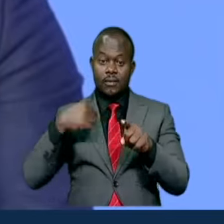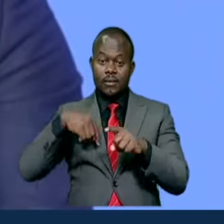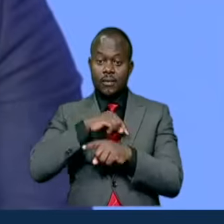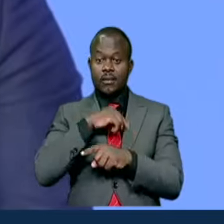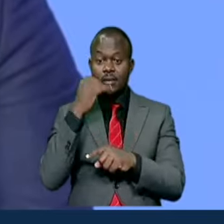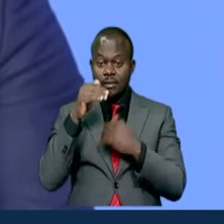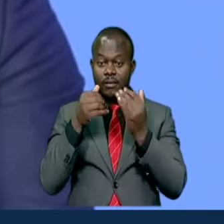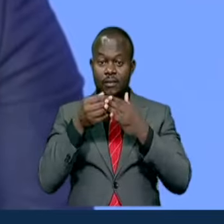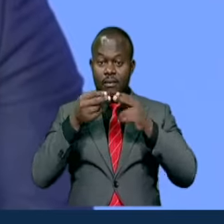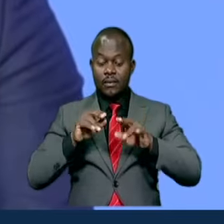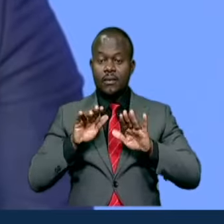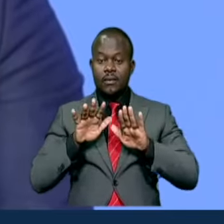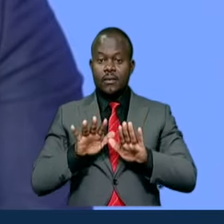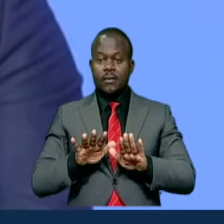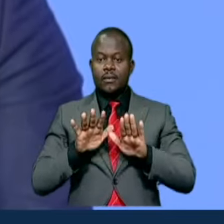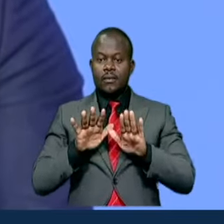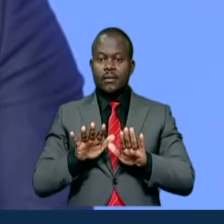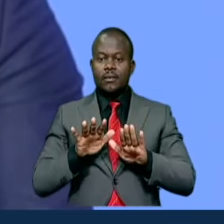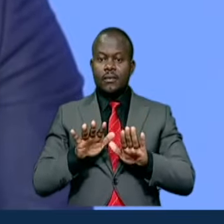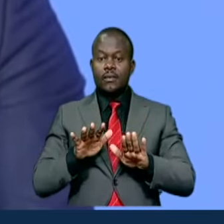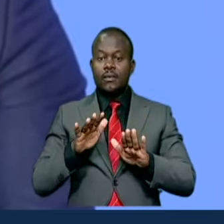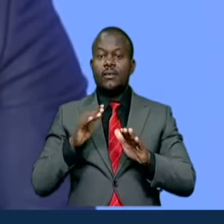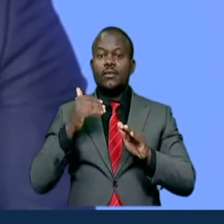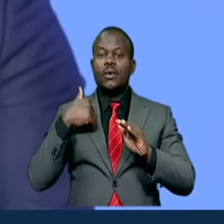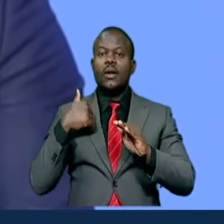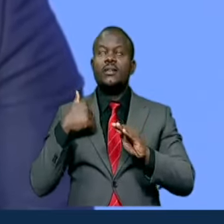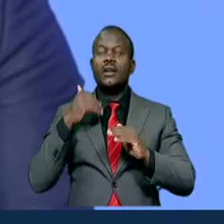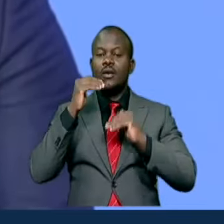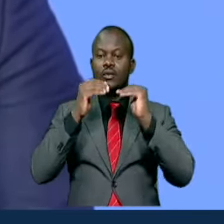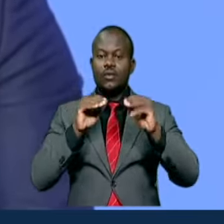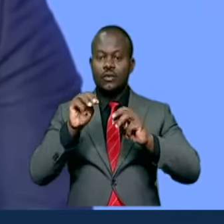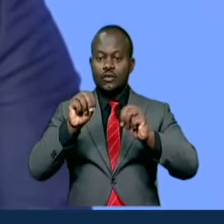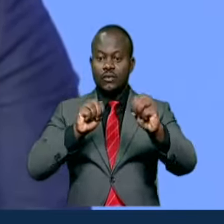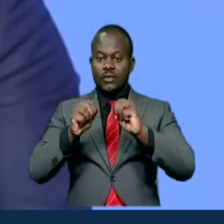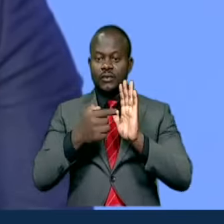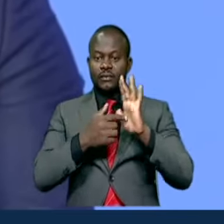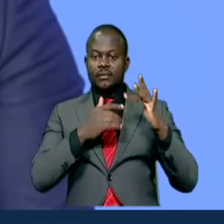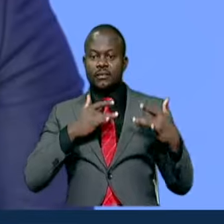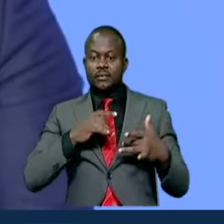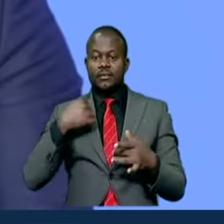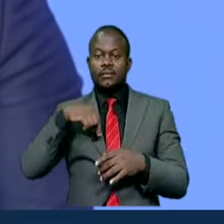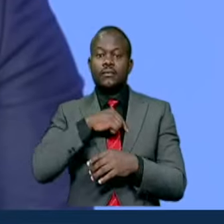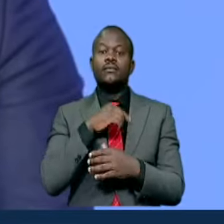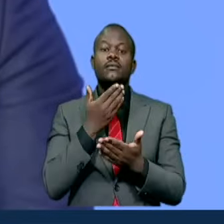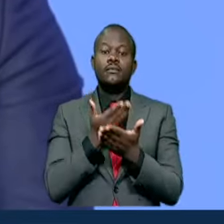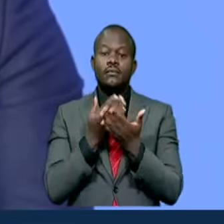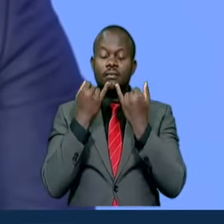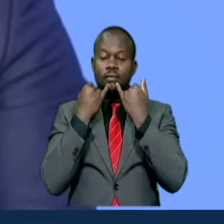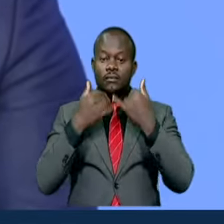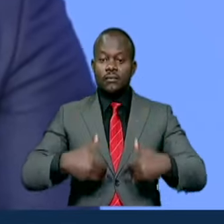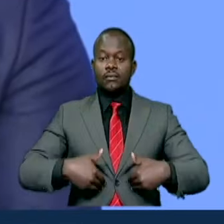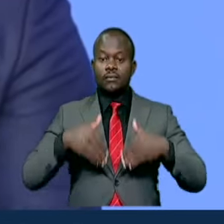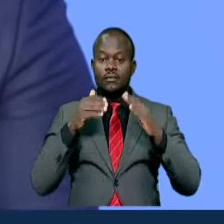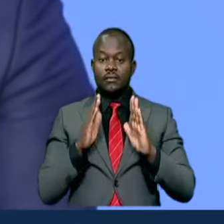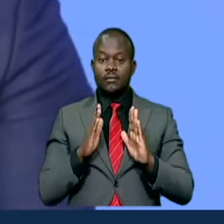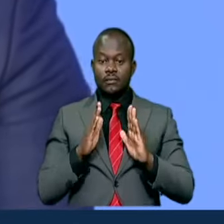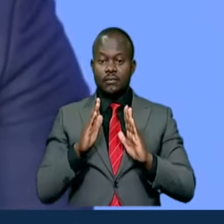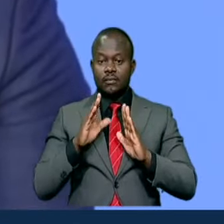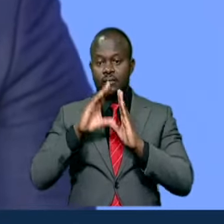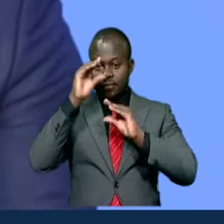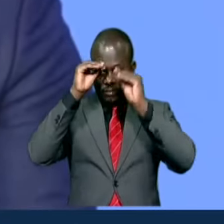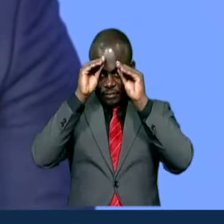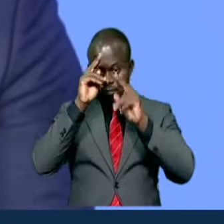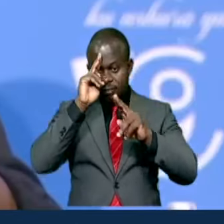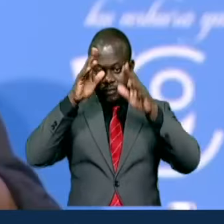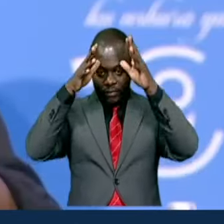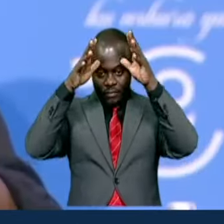bizabibaye tugomba kwihangana tukagira urwego ducunga amarangamutima yacu. Ibi ngibi nagira ngo mbabwire urubyiruko ni isomo twigira kuri nyakubahwa